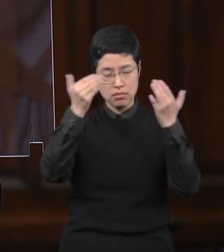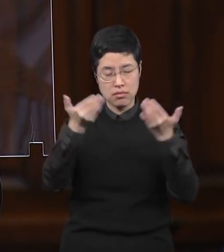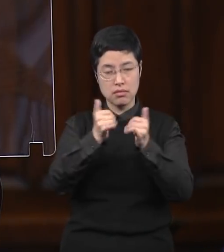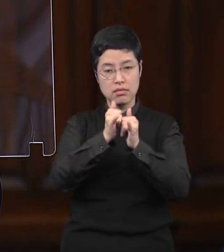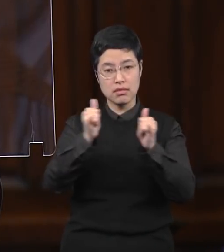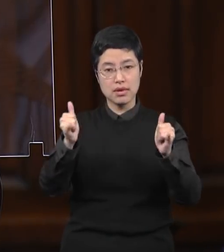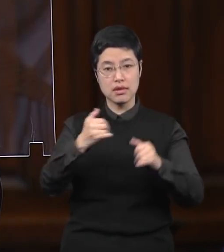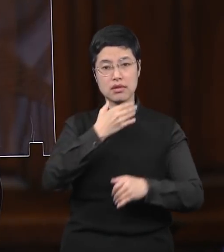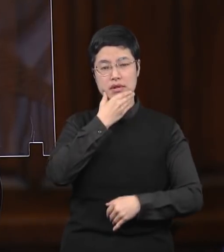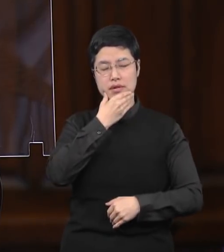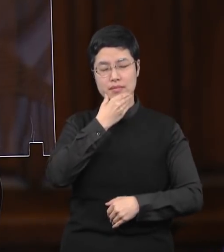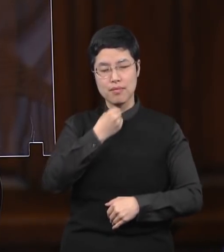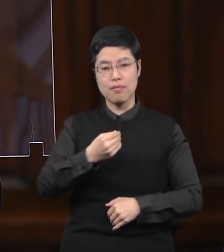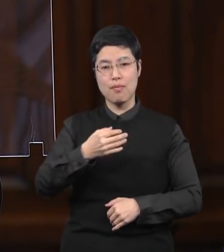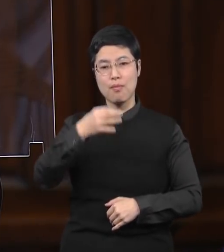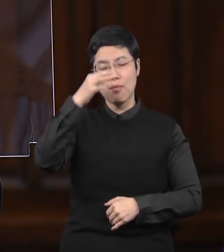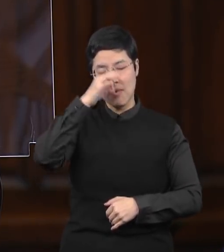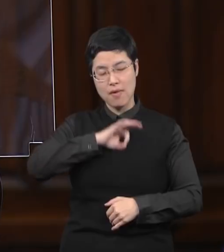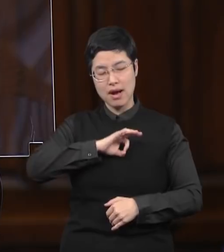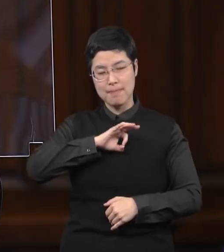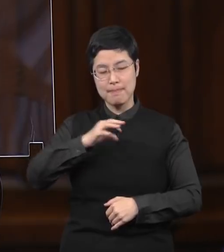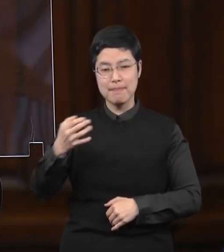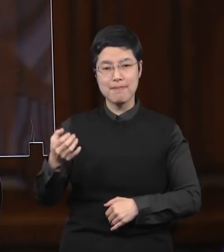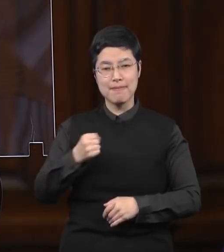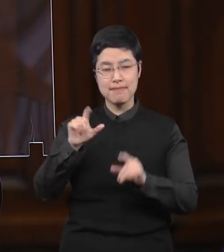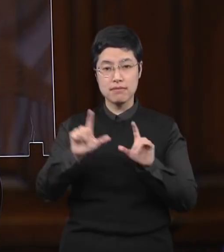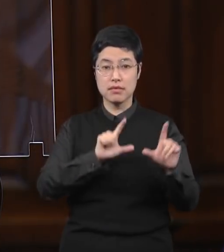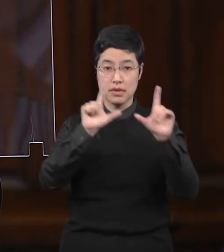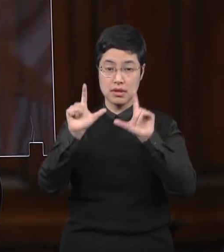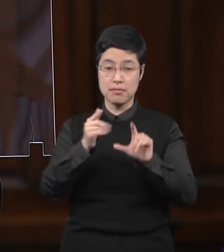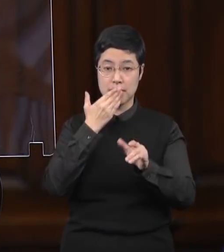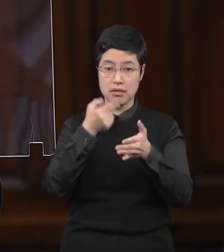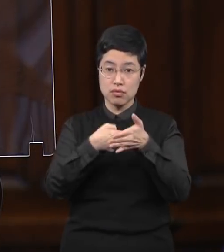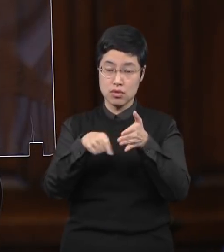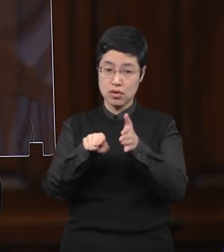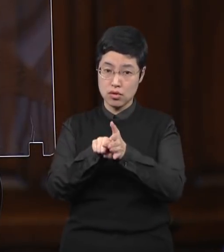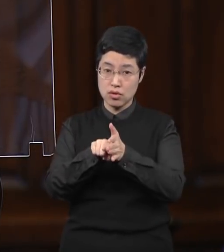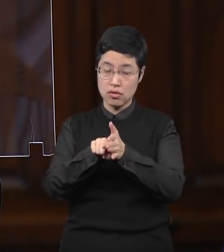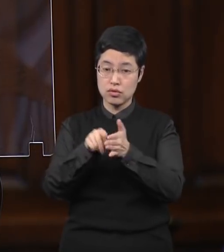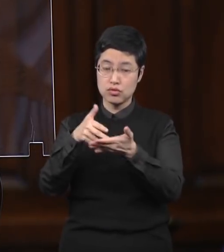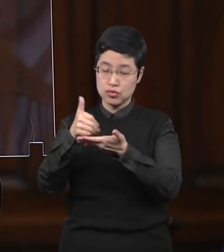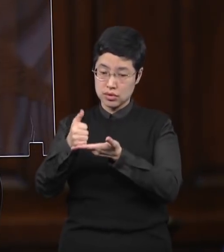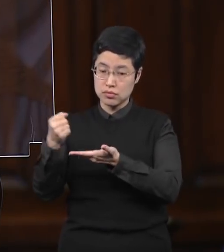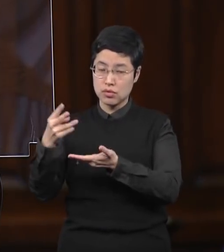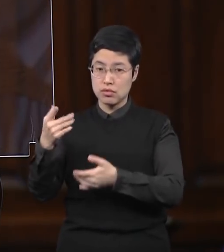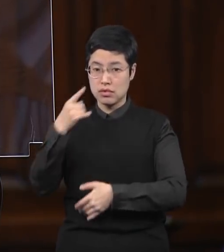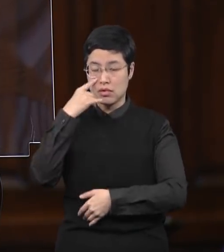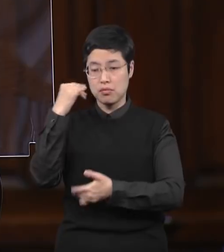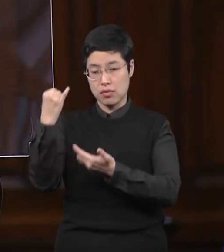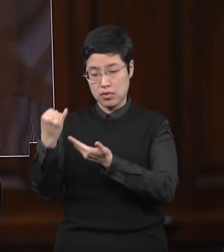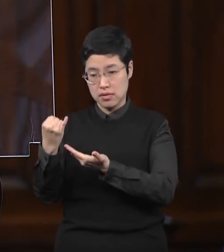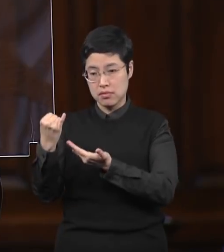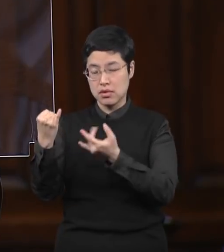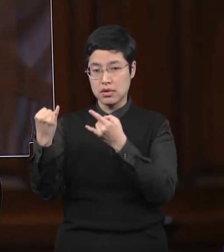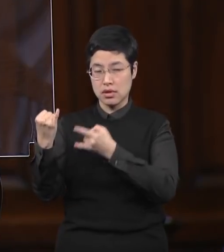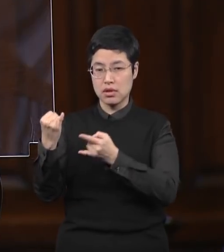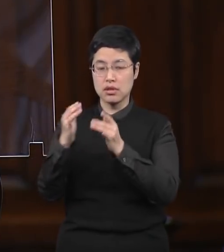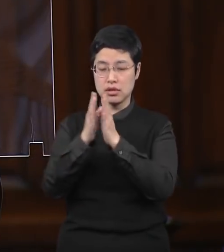행복과 보람을 느끼며 살도록 주 성모님께 기도하여